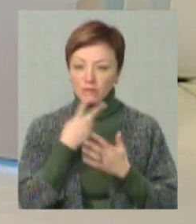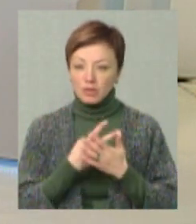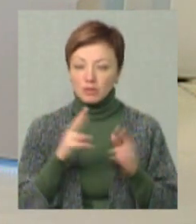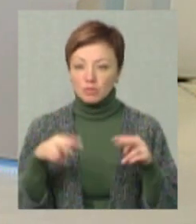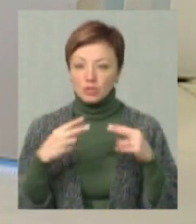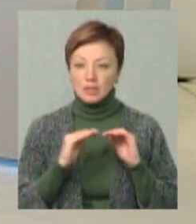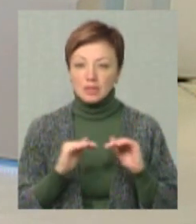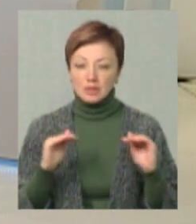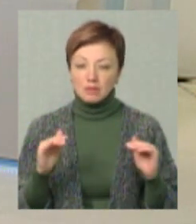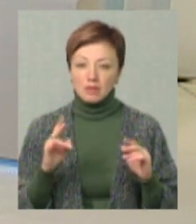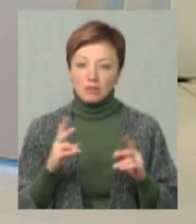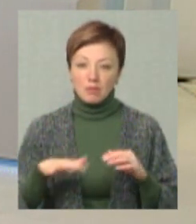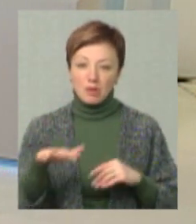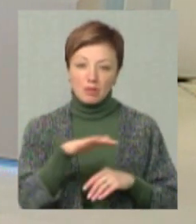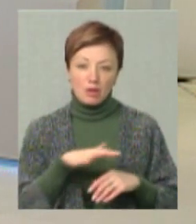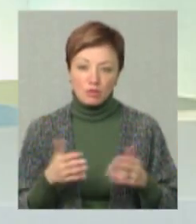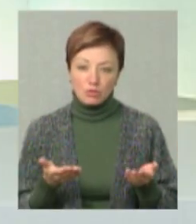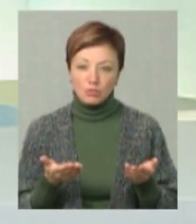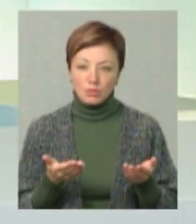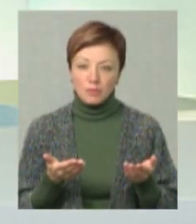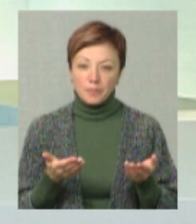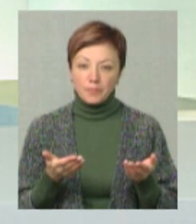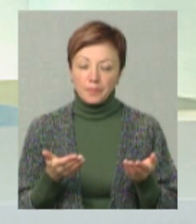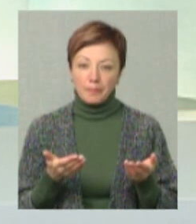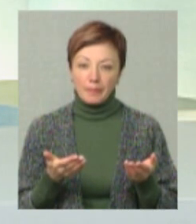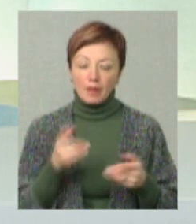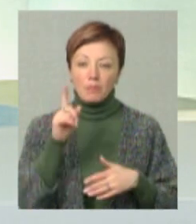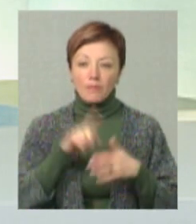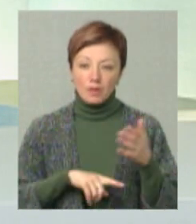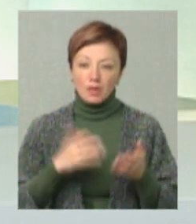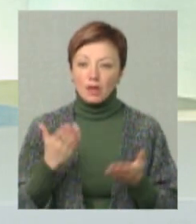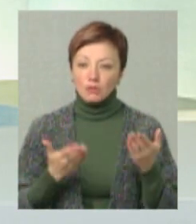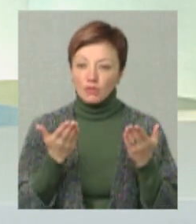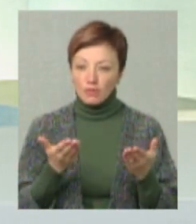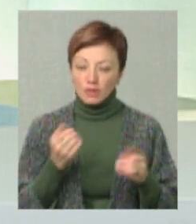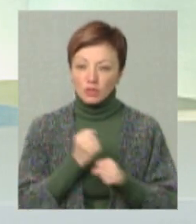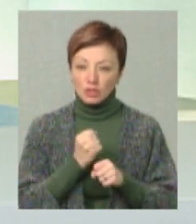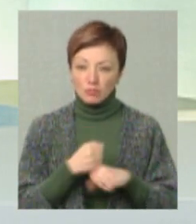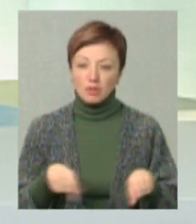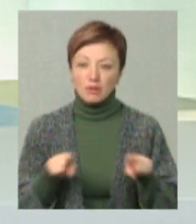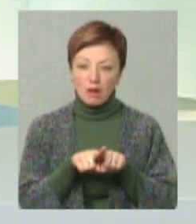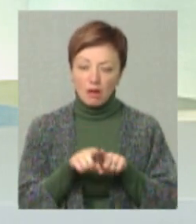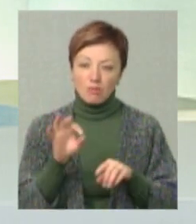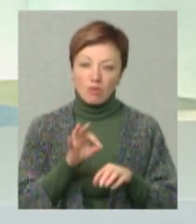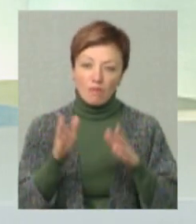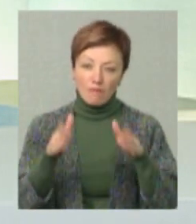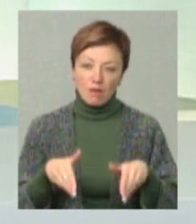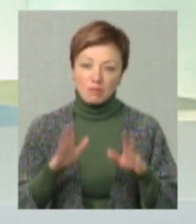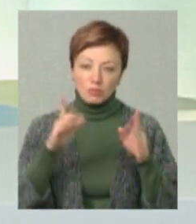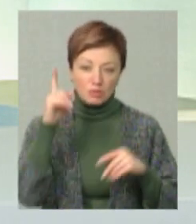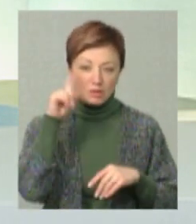в очі дітям на дитячому майданчику, тому що, ну, повірте, якщо ви чините таким чином, то про